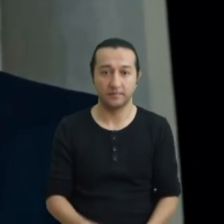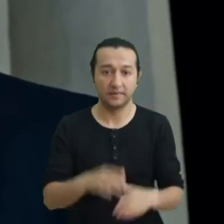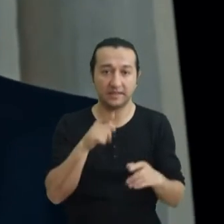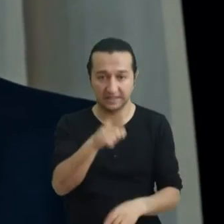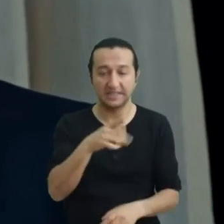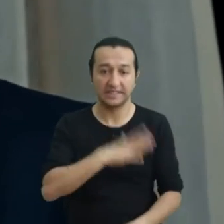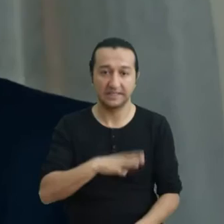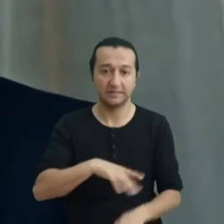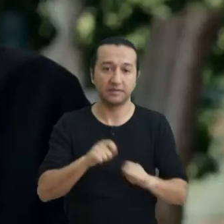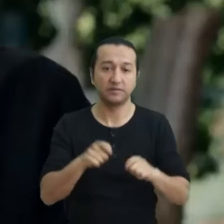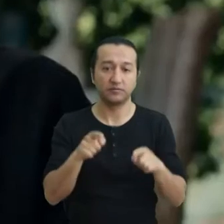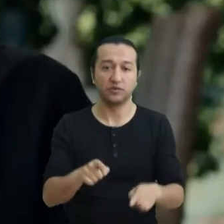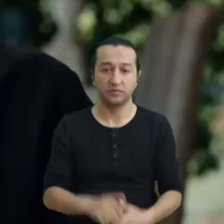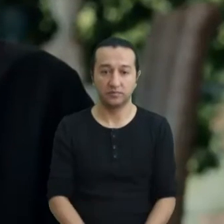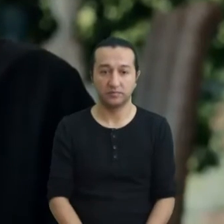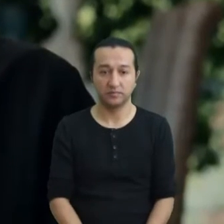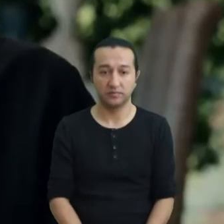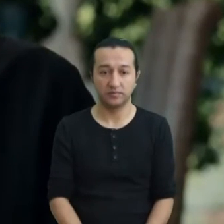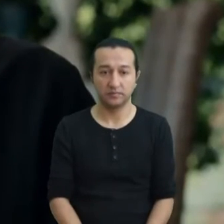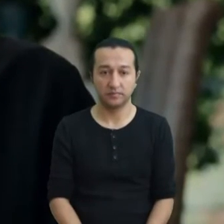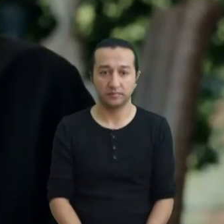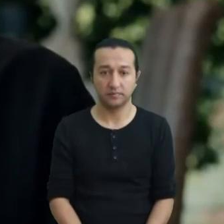İşte senden istediğim şey de bu.